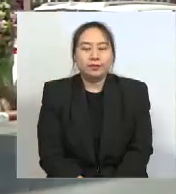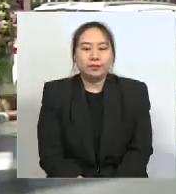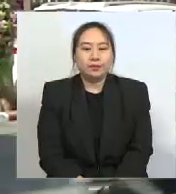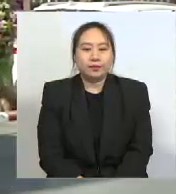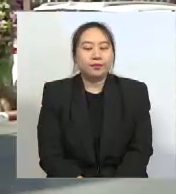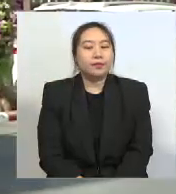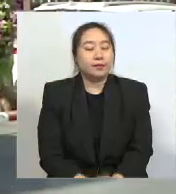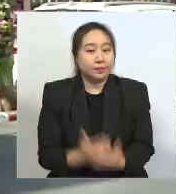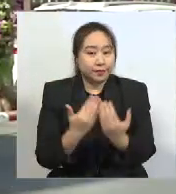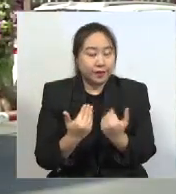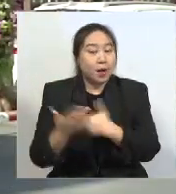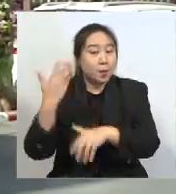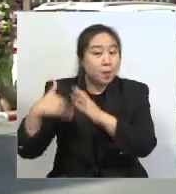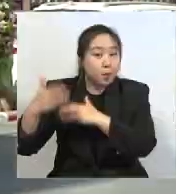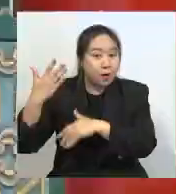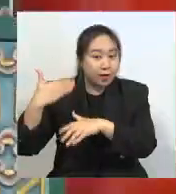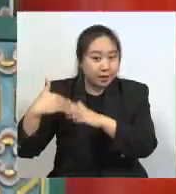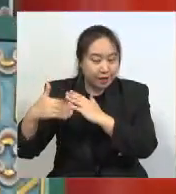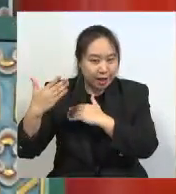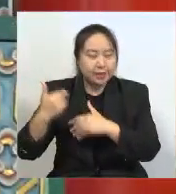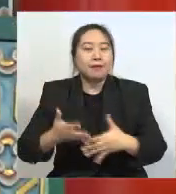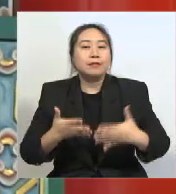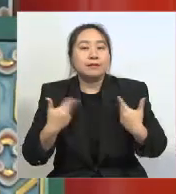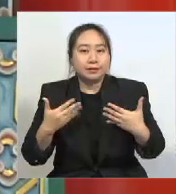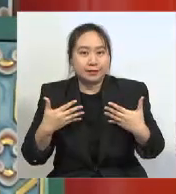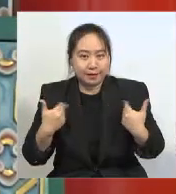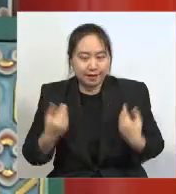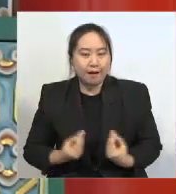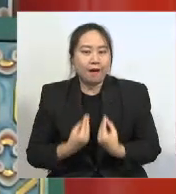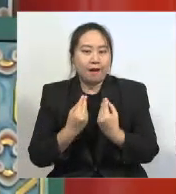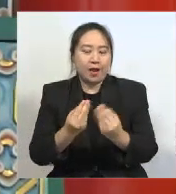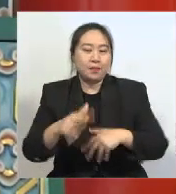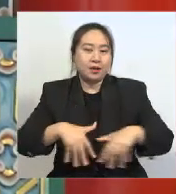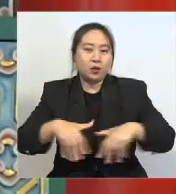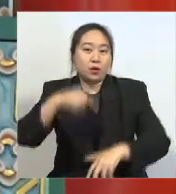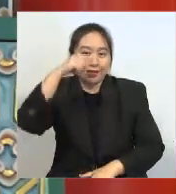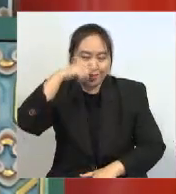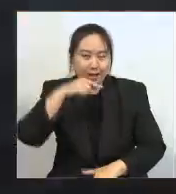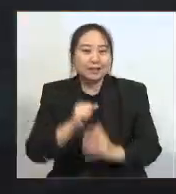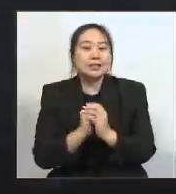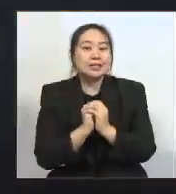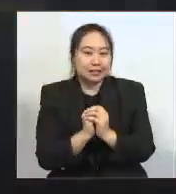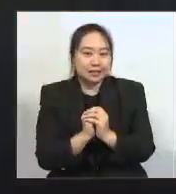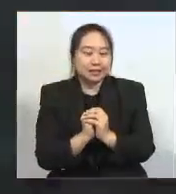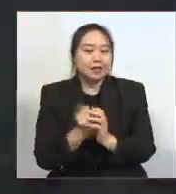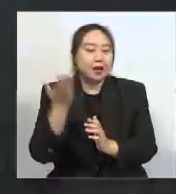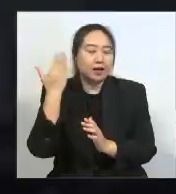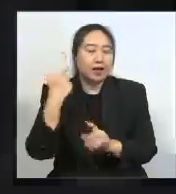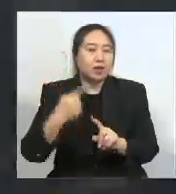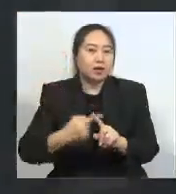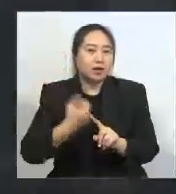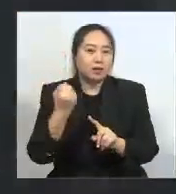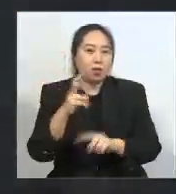และนับเป็นอีกครั้งในประวัติศาสตร์ที่นำความปิติยินดีอย่างยิ่งมาสู่ประสบกรณิกรชาวไทยเชื้อสายจีนในวันที่6ธันวาค